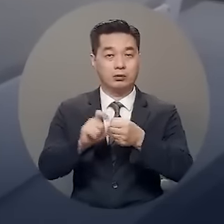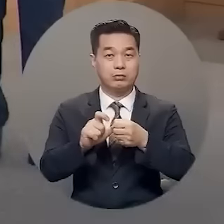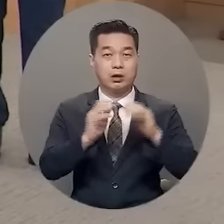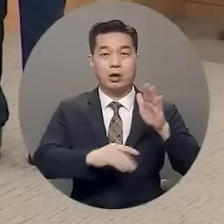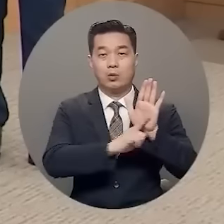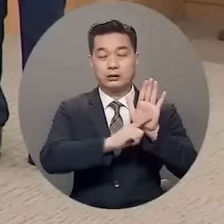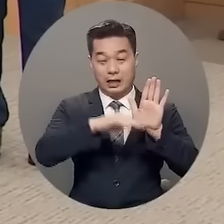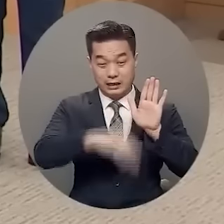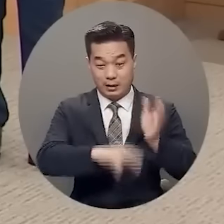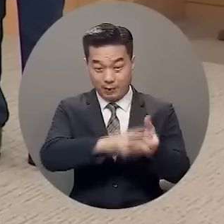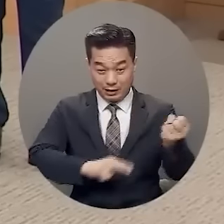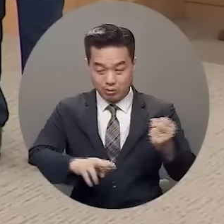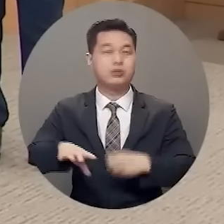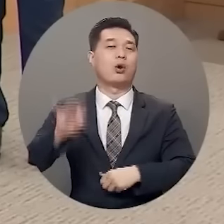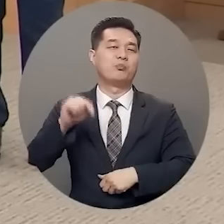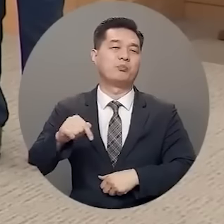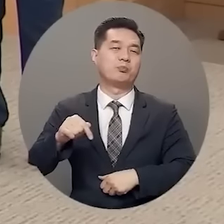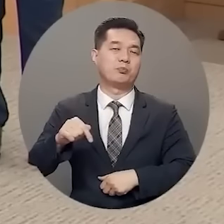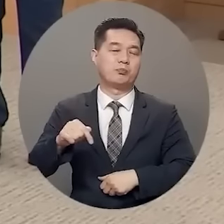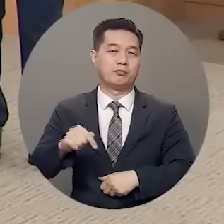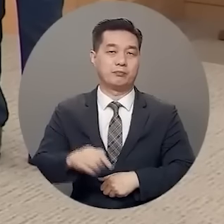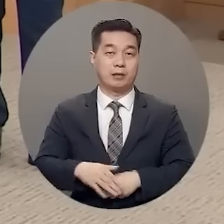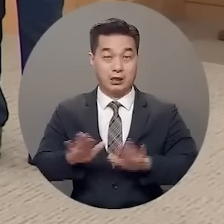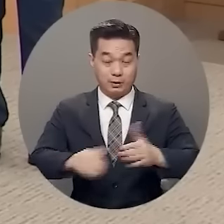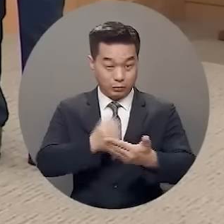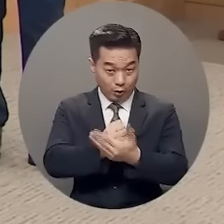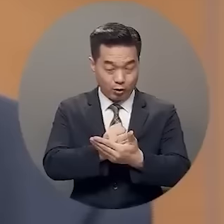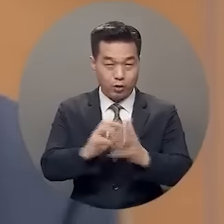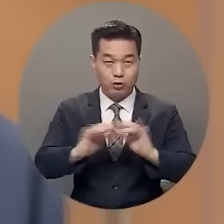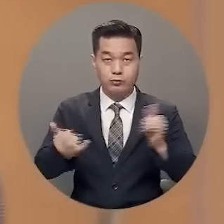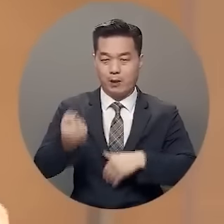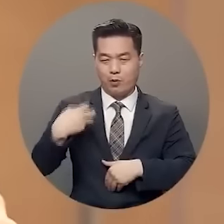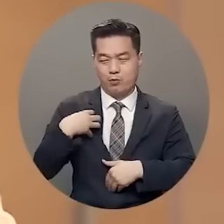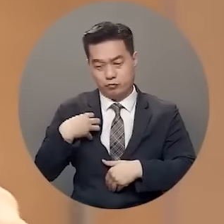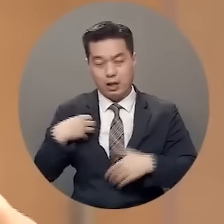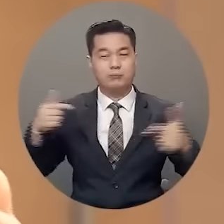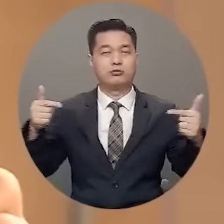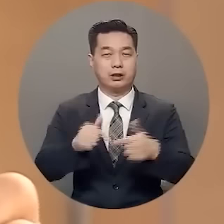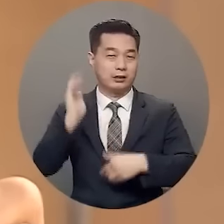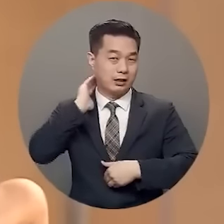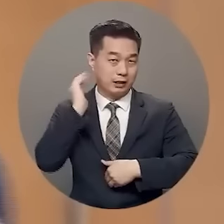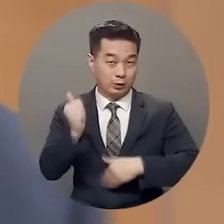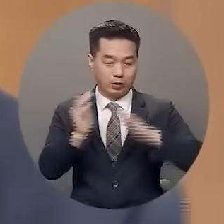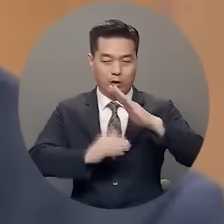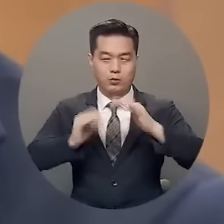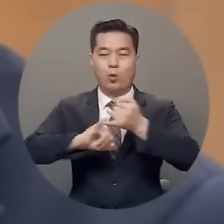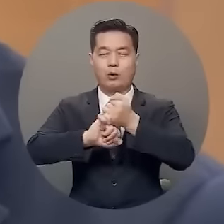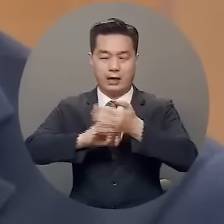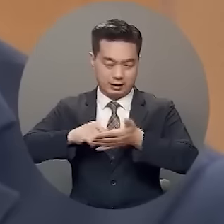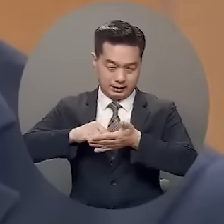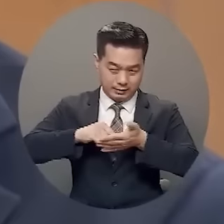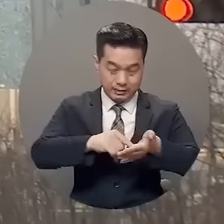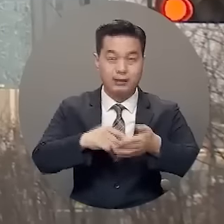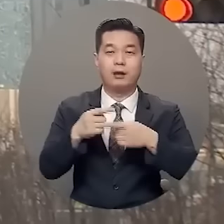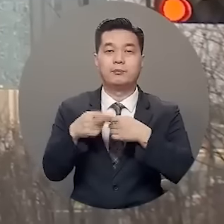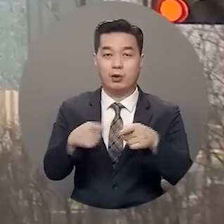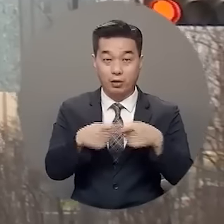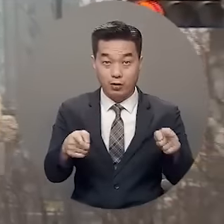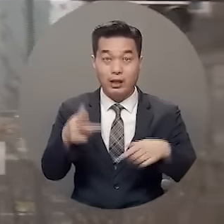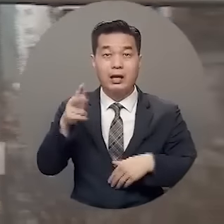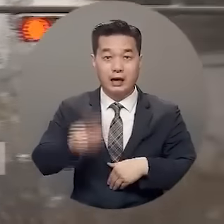됩니다 정부는 이번 조치를 국민의 보유 부담을 줄이겠다는 대통령의 공약을 이행한 것이라고 자평했습니다